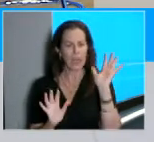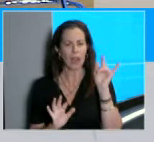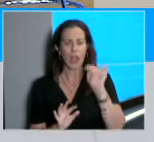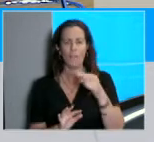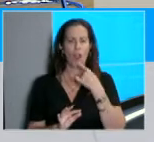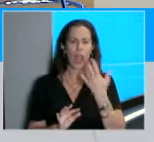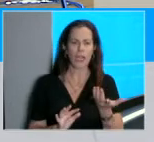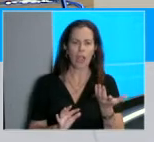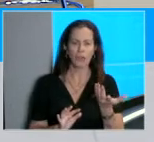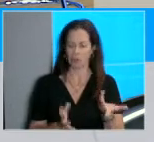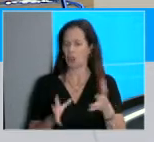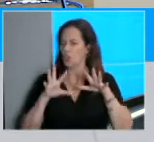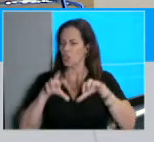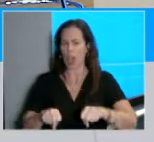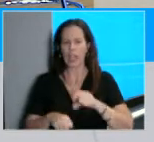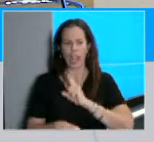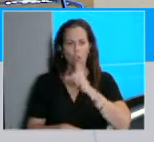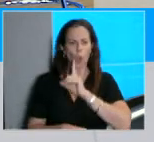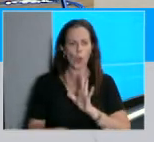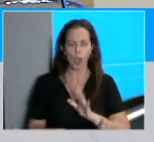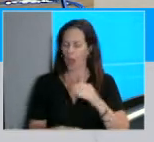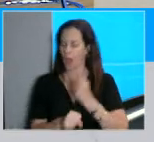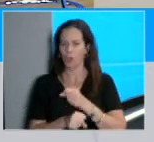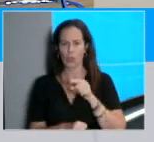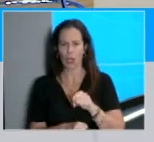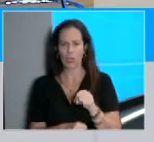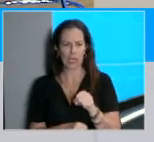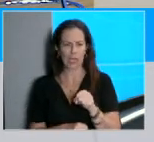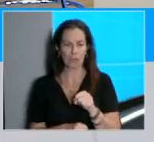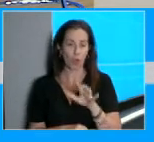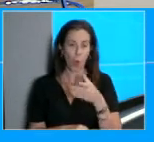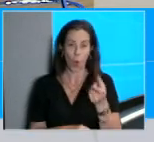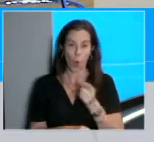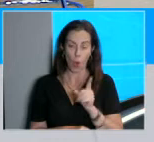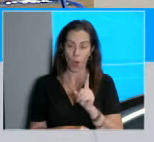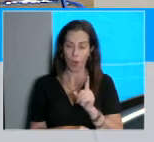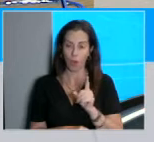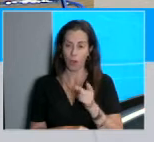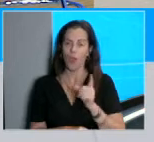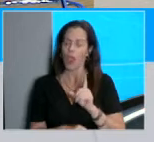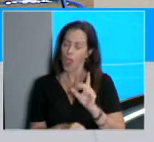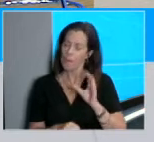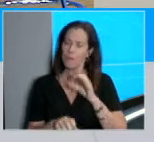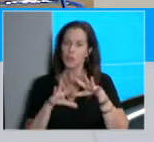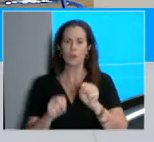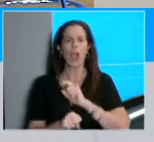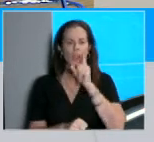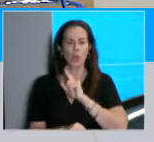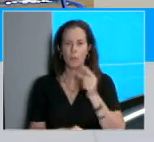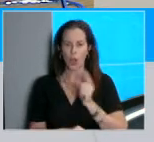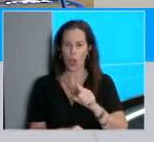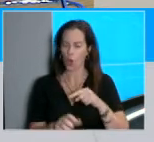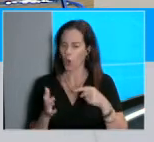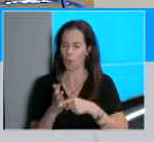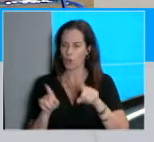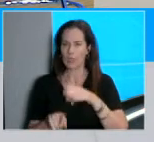לבוא, להשתלט על שטח, לעשות את זה באמצעים שאולי הם לא חובבניים פר אקסלנס, אבל הם בטח לא כמו